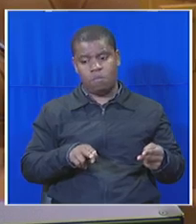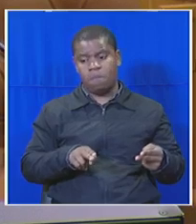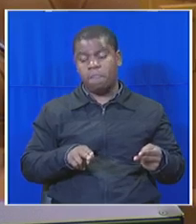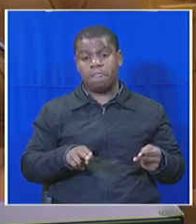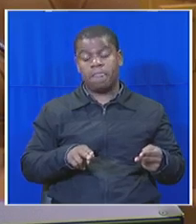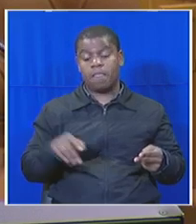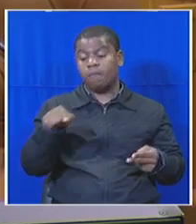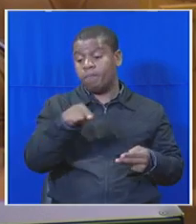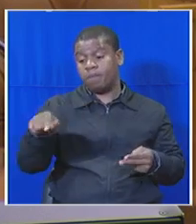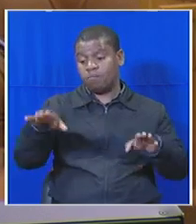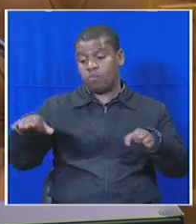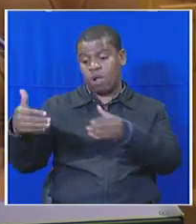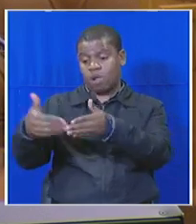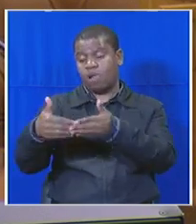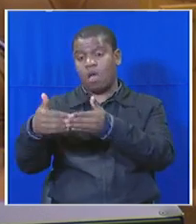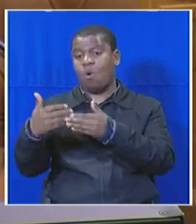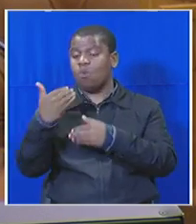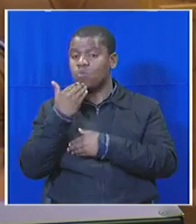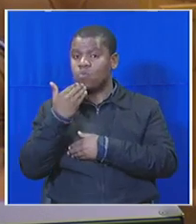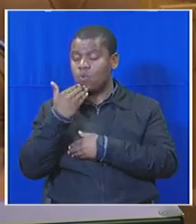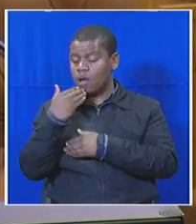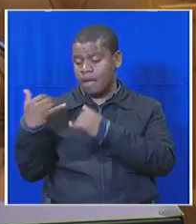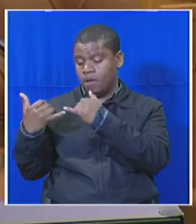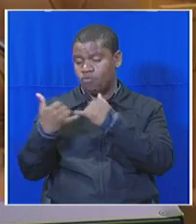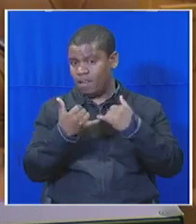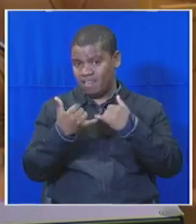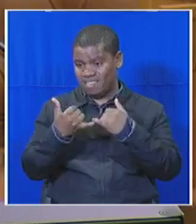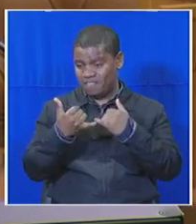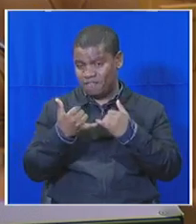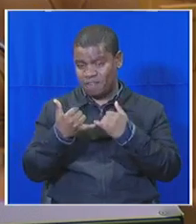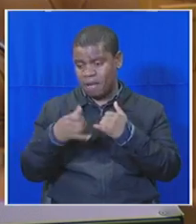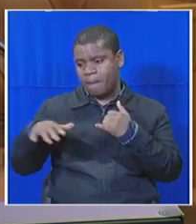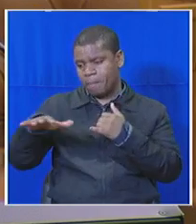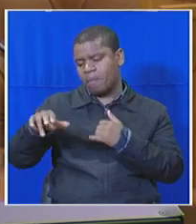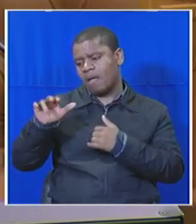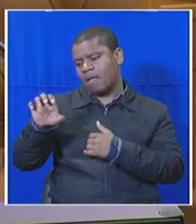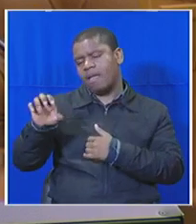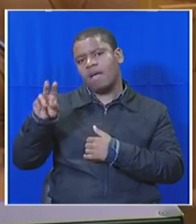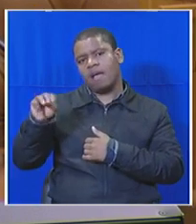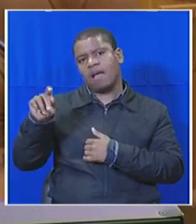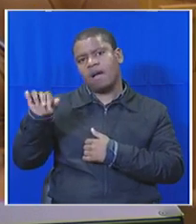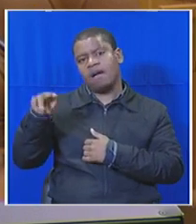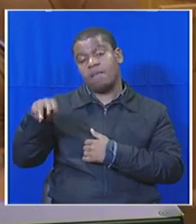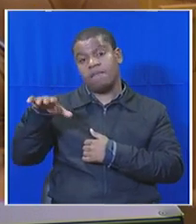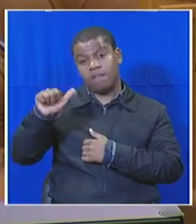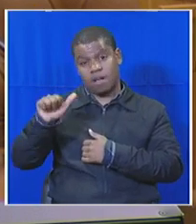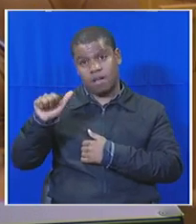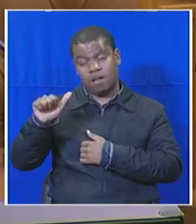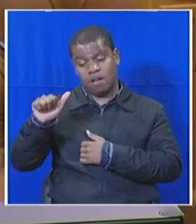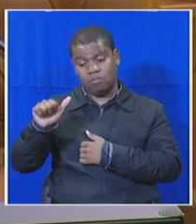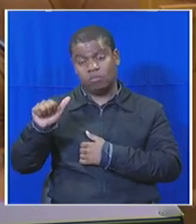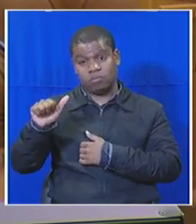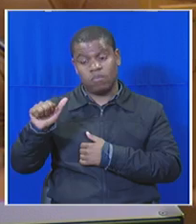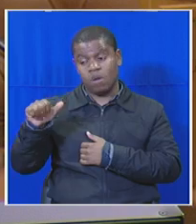uba sithetha nje eBhayi kuward 56 ekamva eMotherwell eButhelezi Street phansi kokhansela